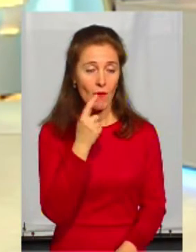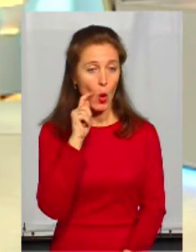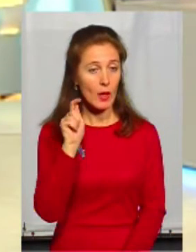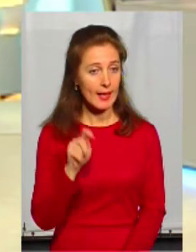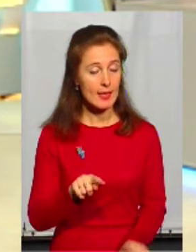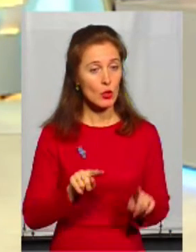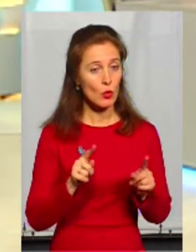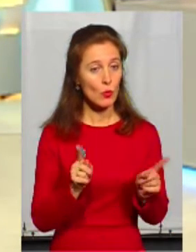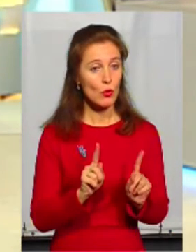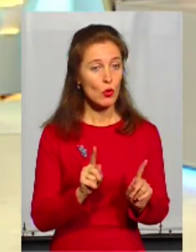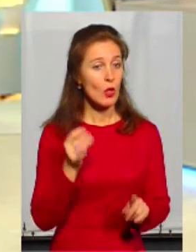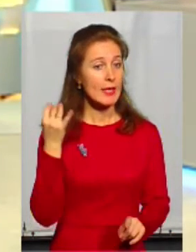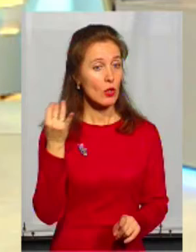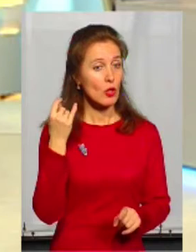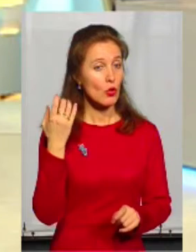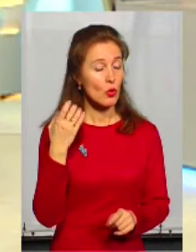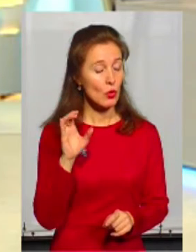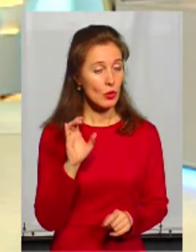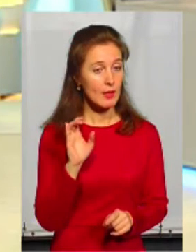української, тому що взагалі історично сказали, що